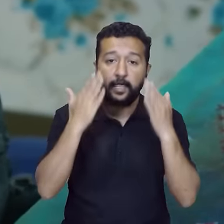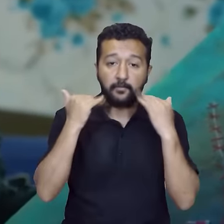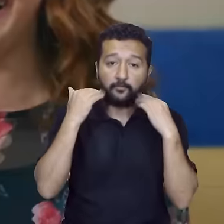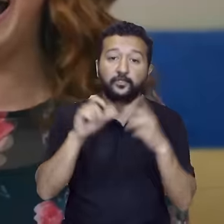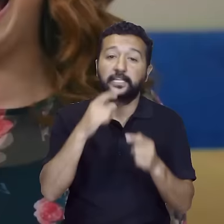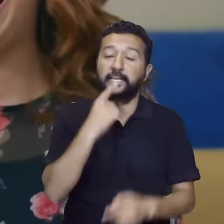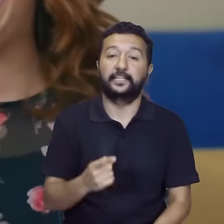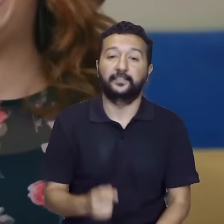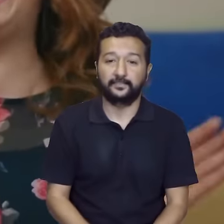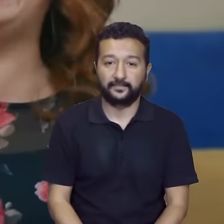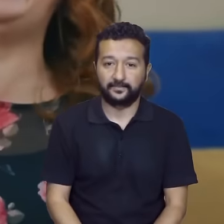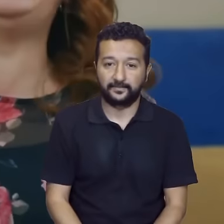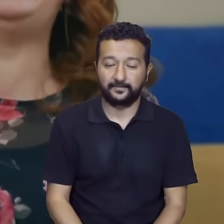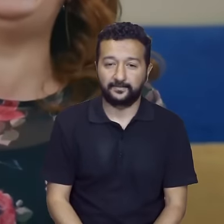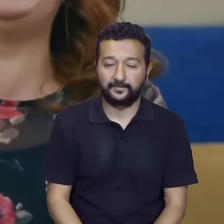maymun Şener der.